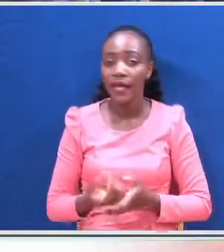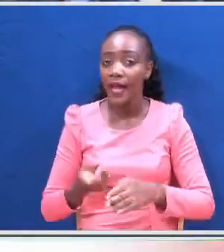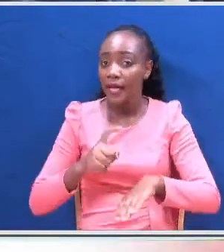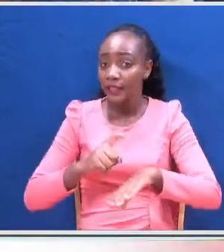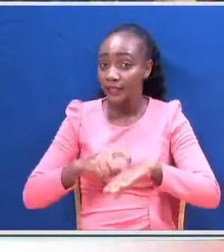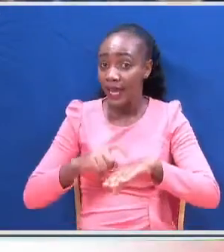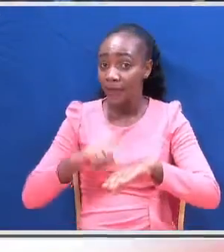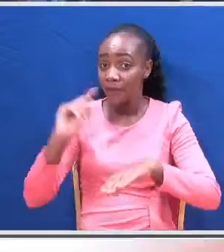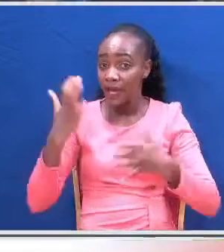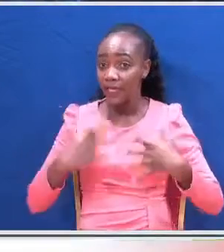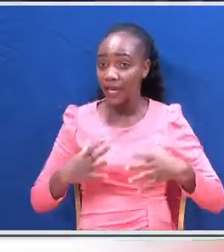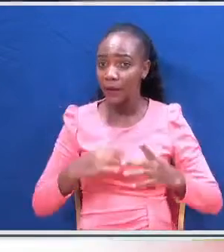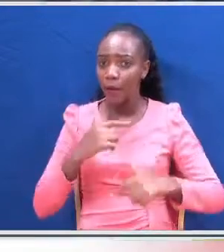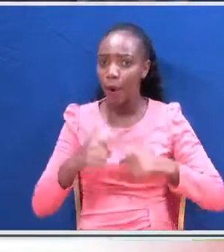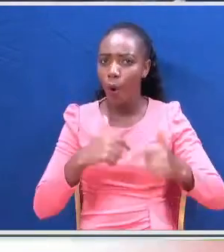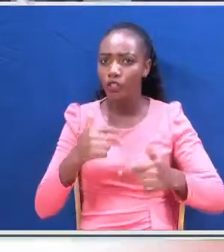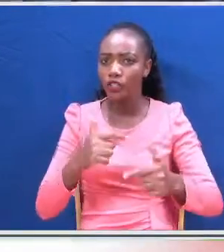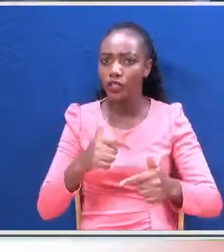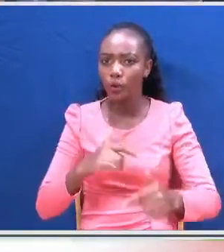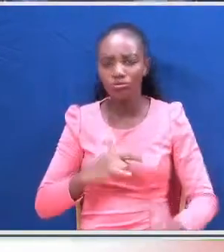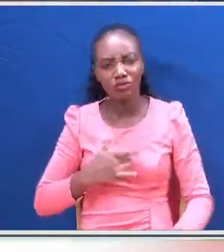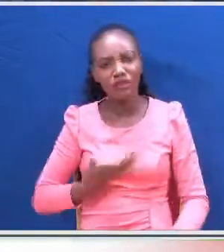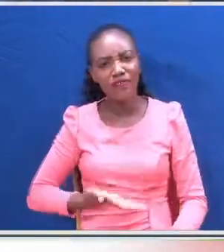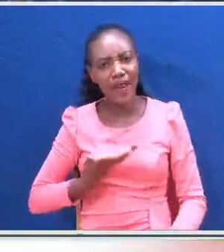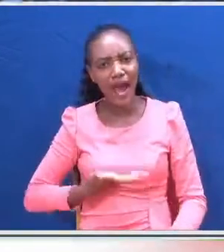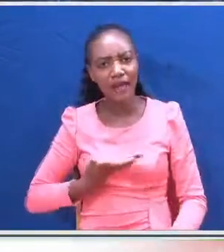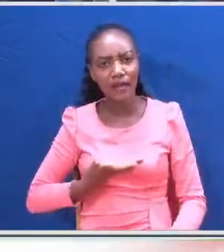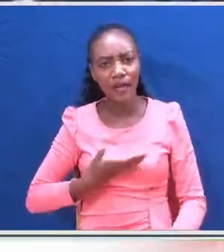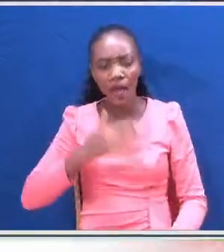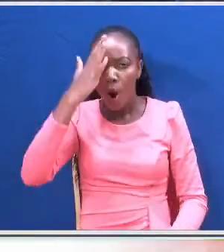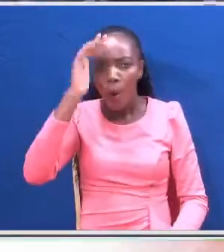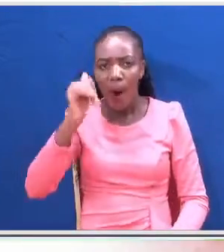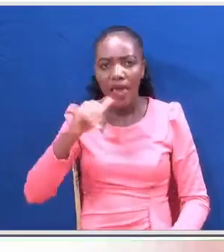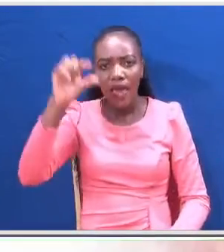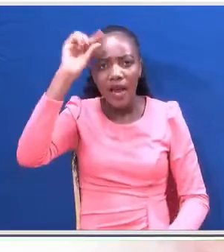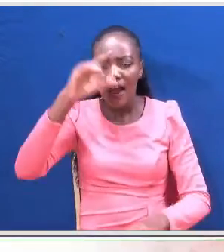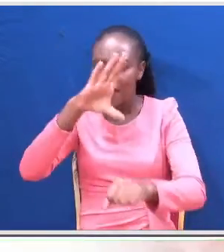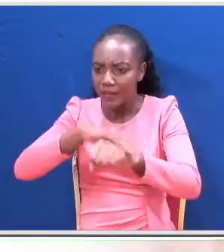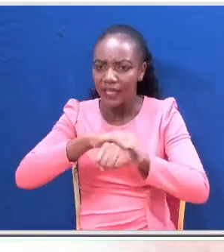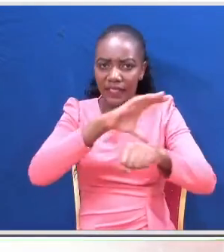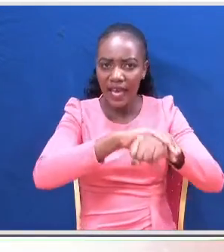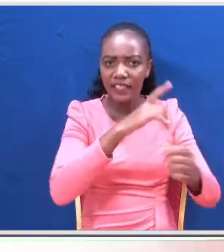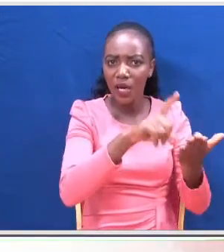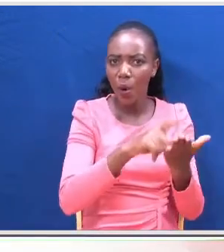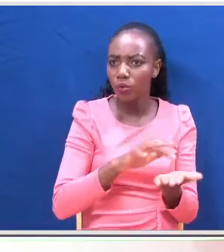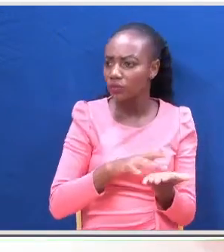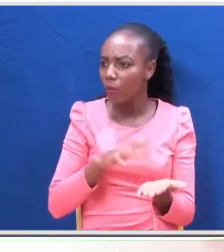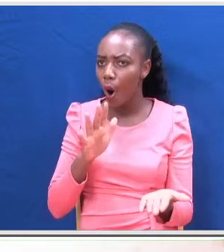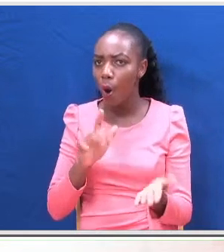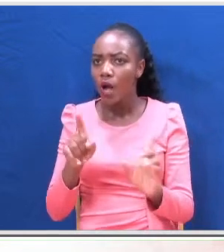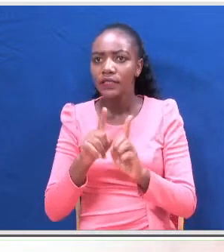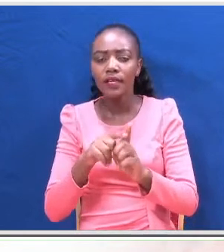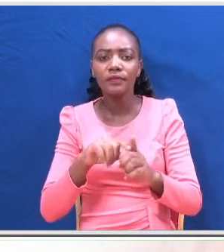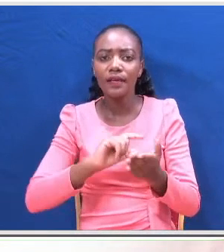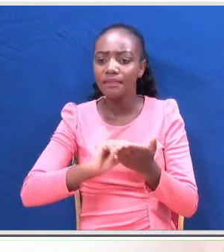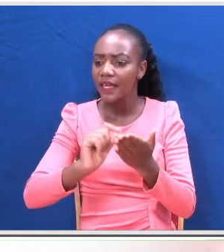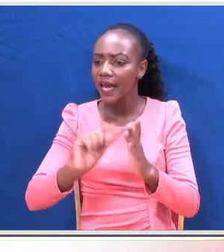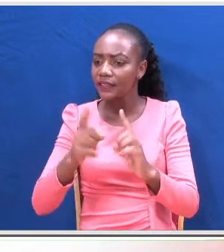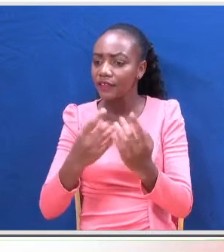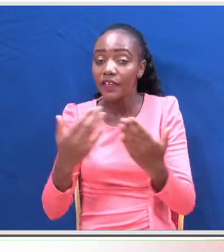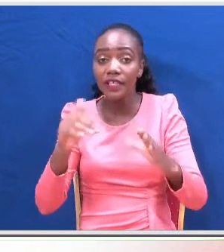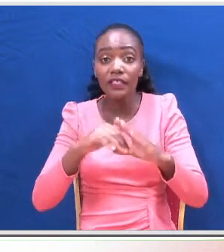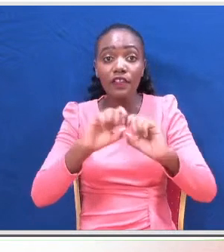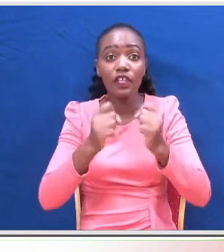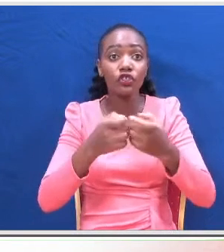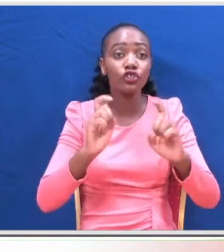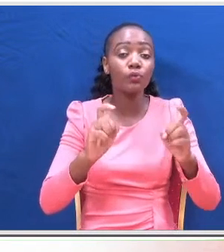Wakenya wakizidi kughadhabishwa na kiu cha serikali cha mikopo na hata kutoa wito kupitia mitandao ya kijamii kwa shirika